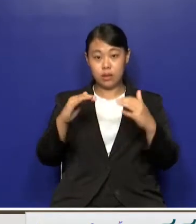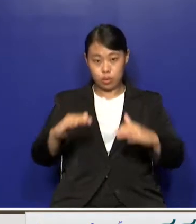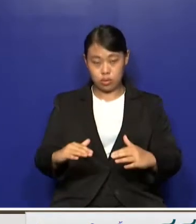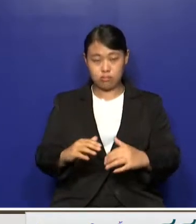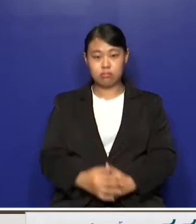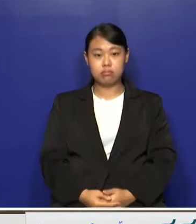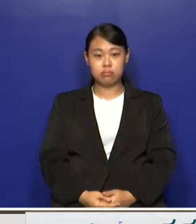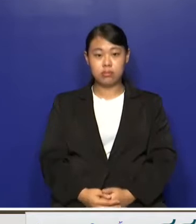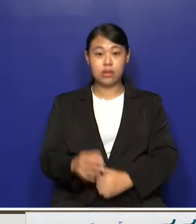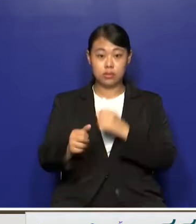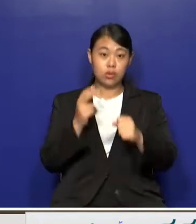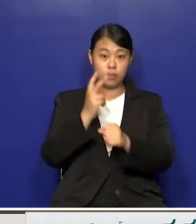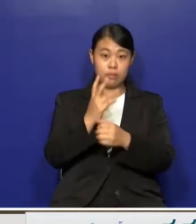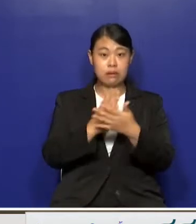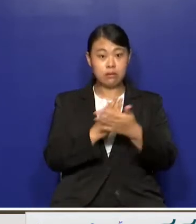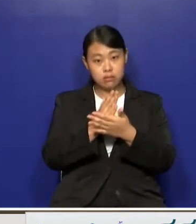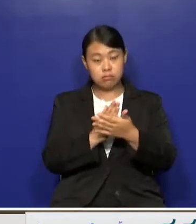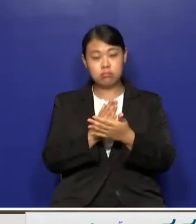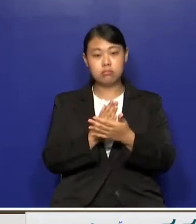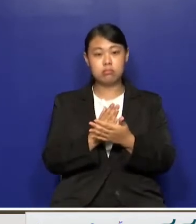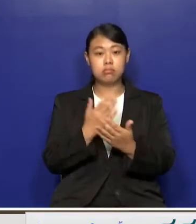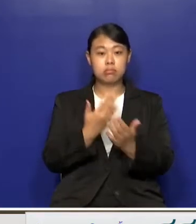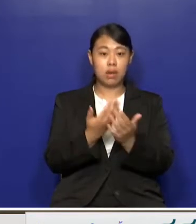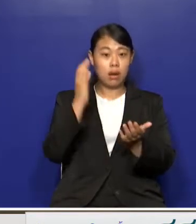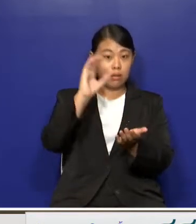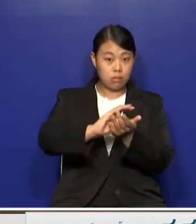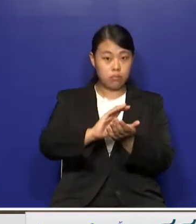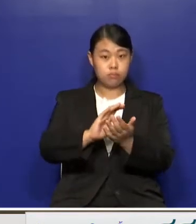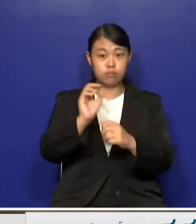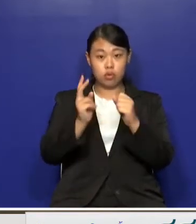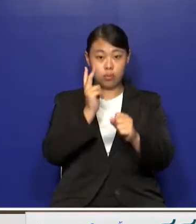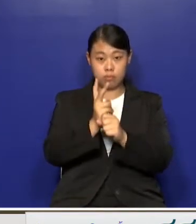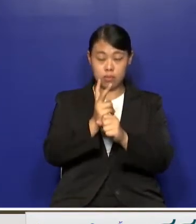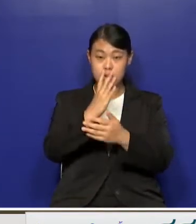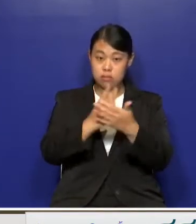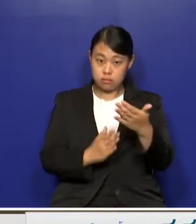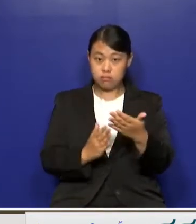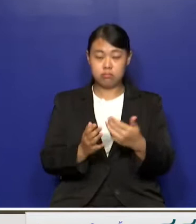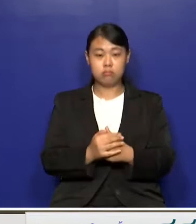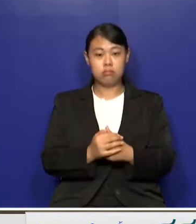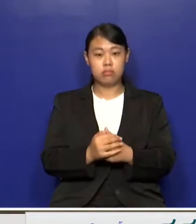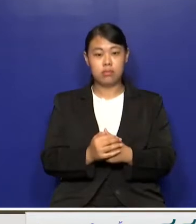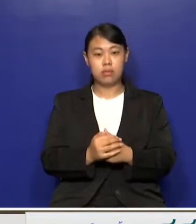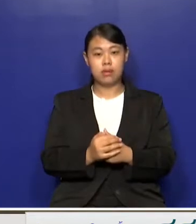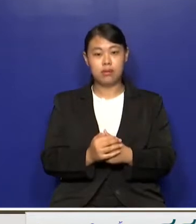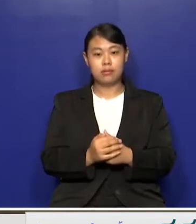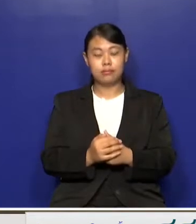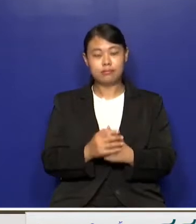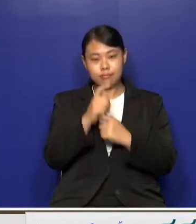็เทากัสองปี้ครึ่งเท่ระมาณสองปีครึ่งต้กราบเรียด้วยความครบว่า